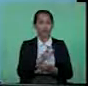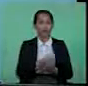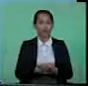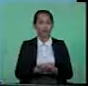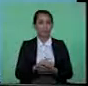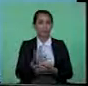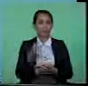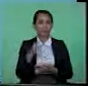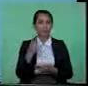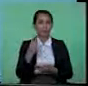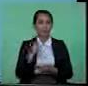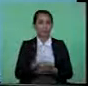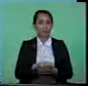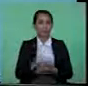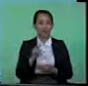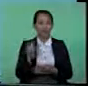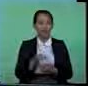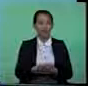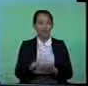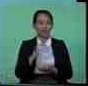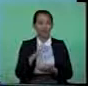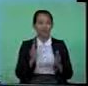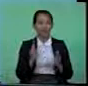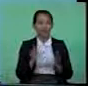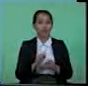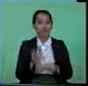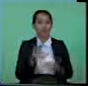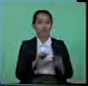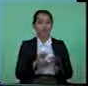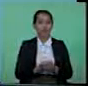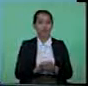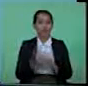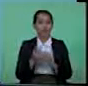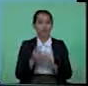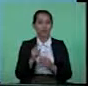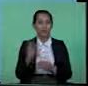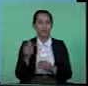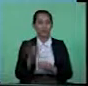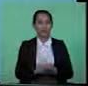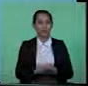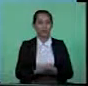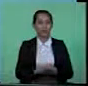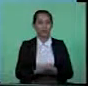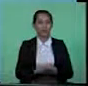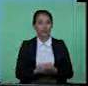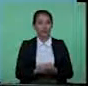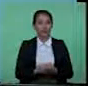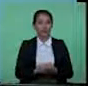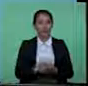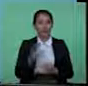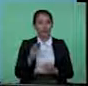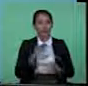102 kilogramdan. Yashiklarga joylashdi 12 kilogramdan.